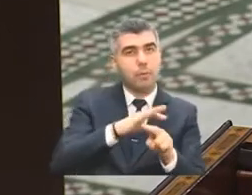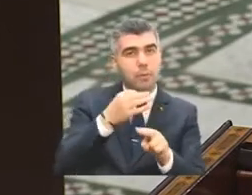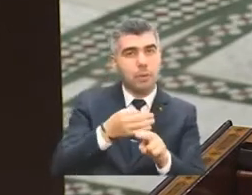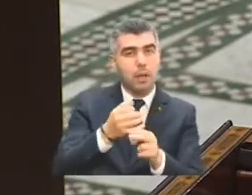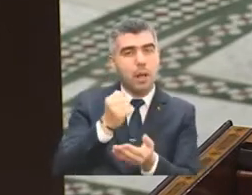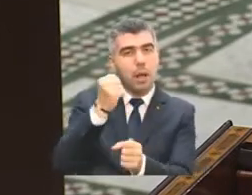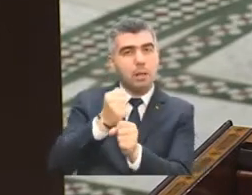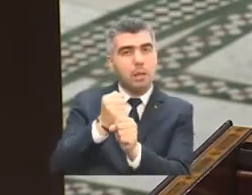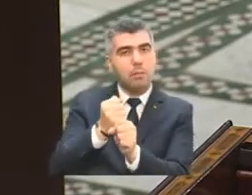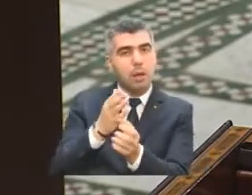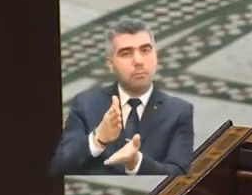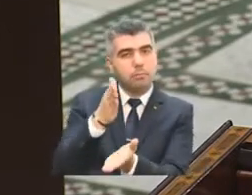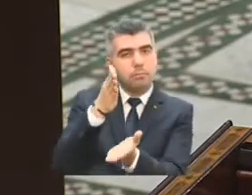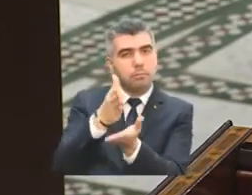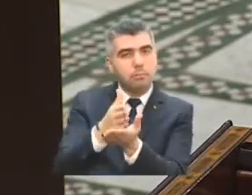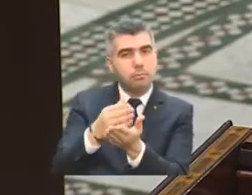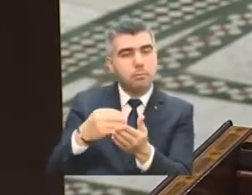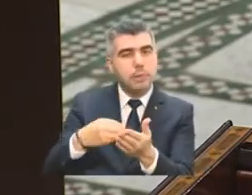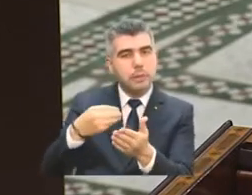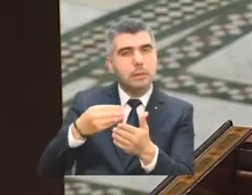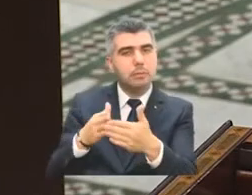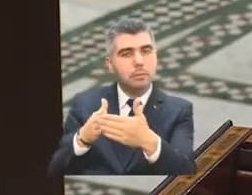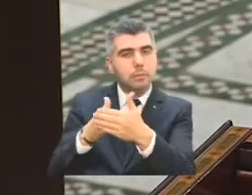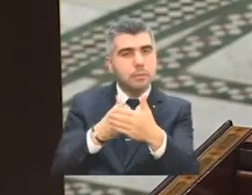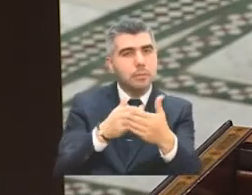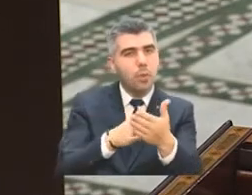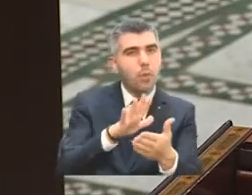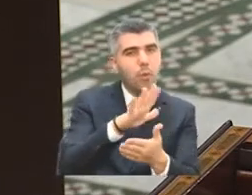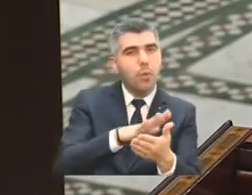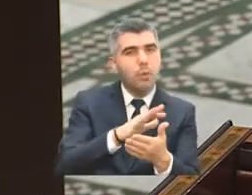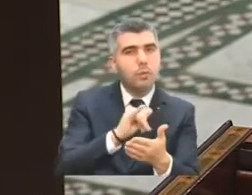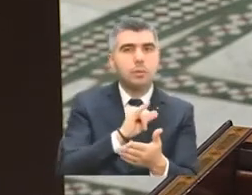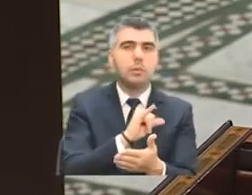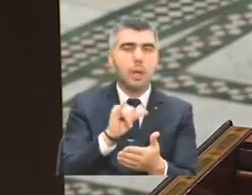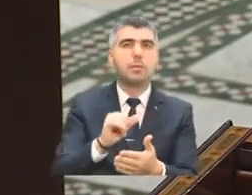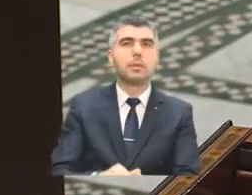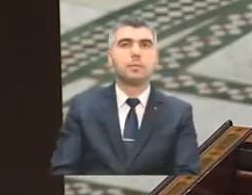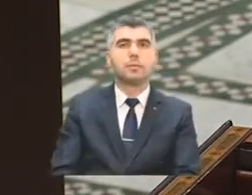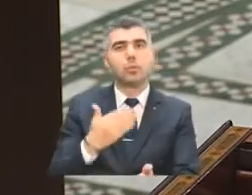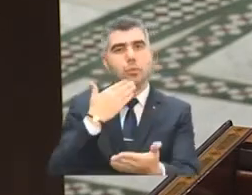العمل المشترك باش نتجاوزوا العقبات اللي تواجه هذا القطاع. شكرا.